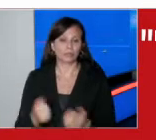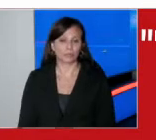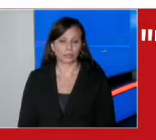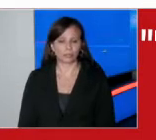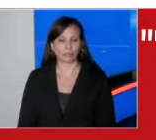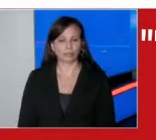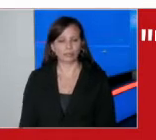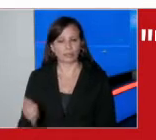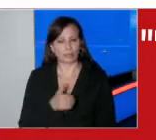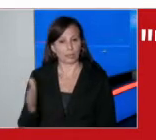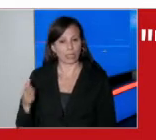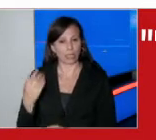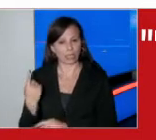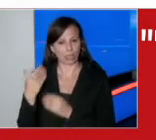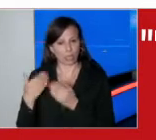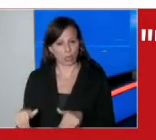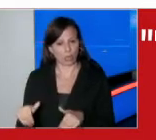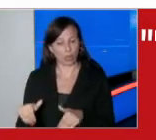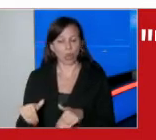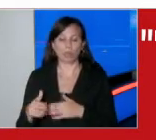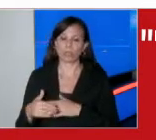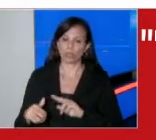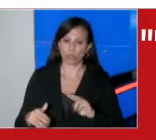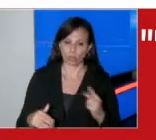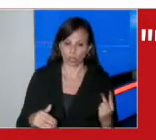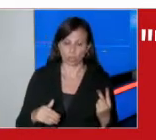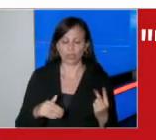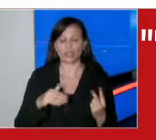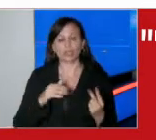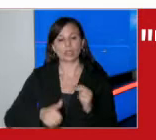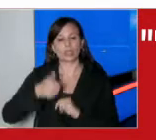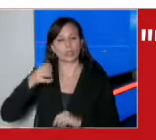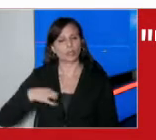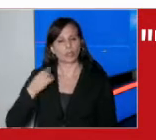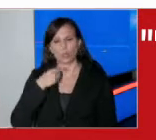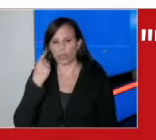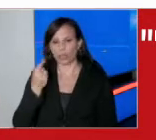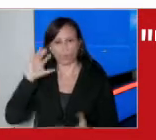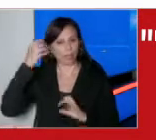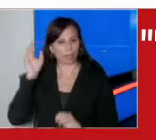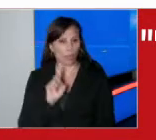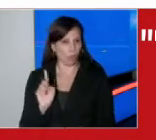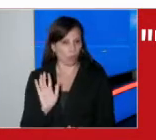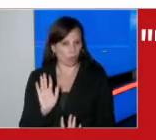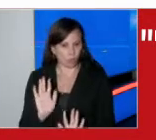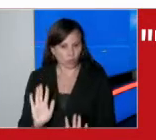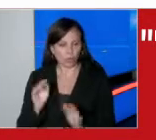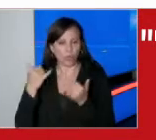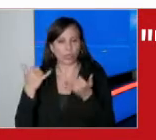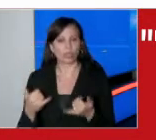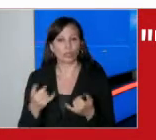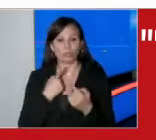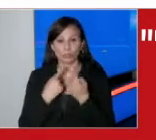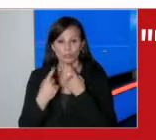מצד אחד הגבלות, מצד שני מנסה שר הבריאות ניצן הורוביץ לומר אין צורך להיכנס לפאניקה. היום בכל מקרה